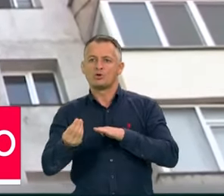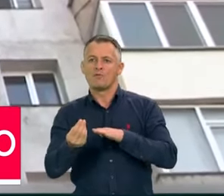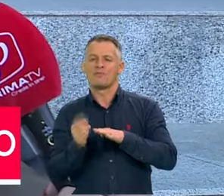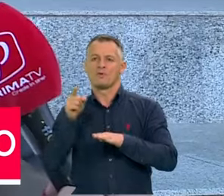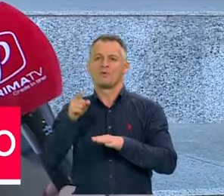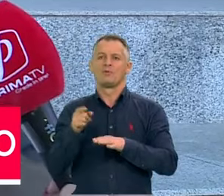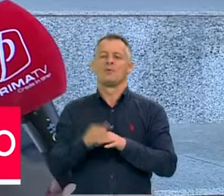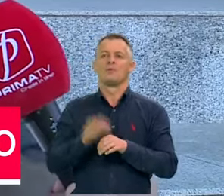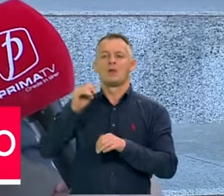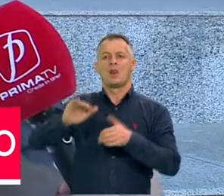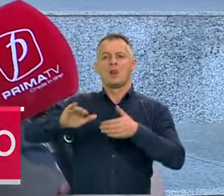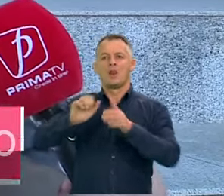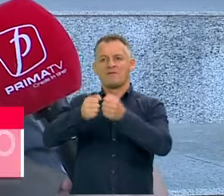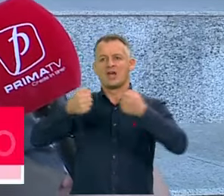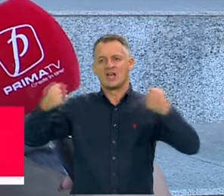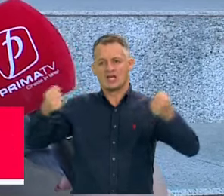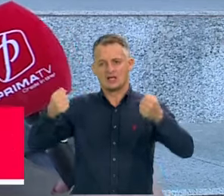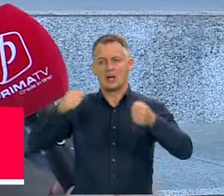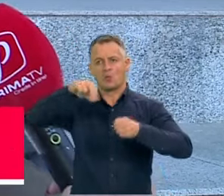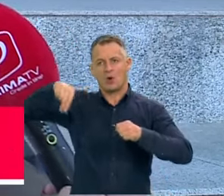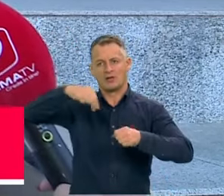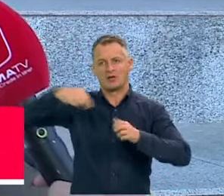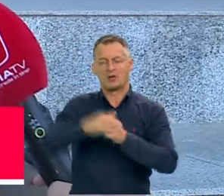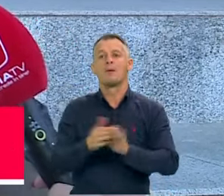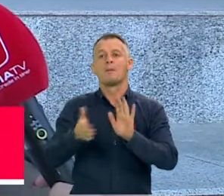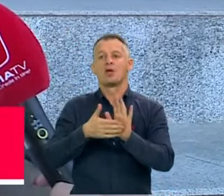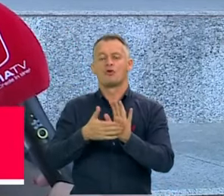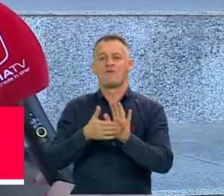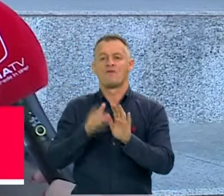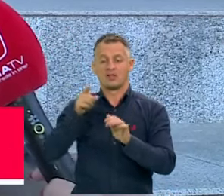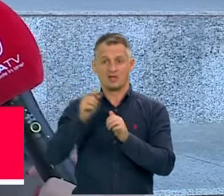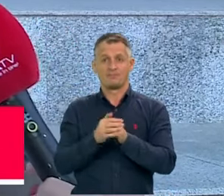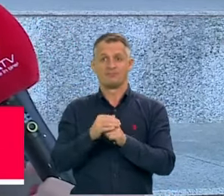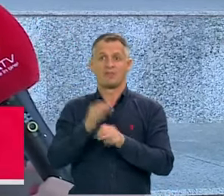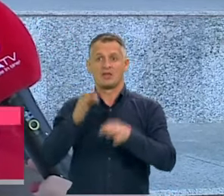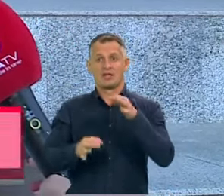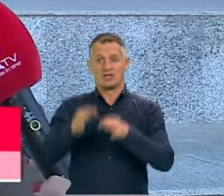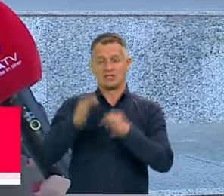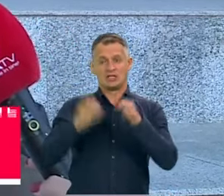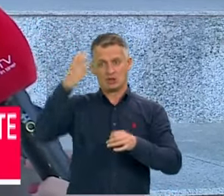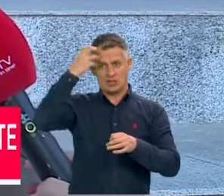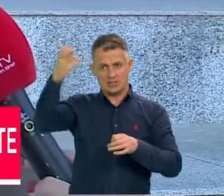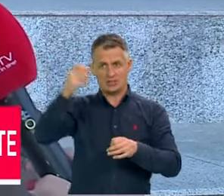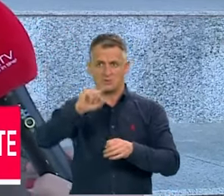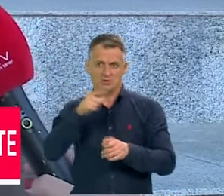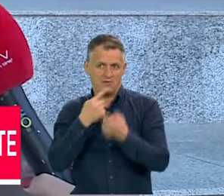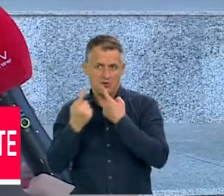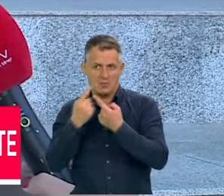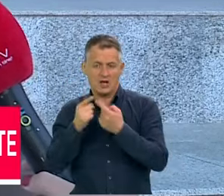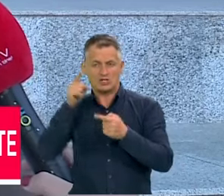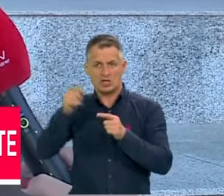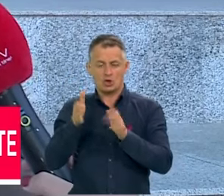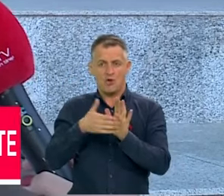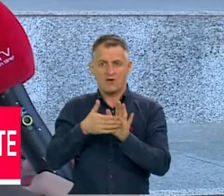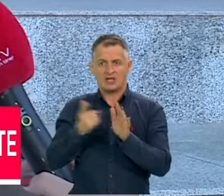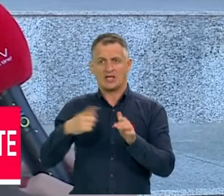bucătărie s a constatat tot așa pe bază de expertiză științifică deci pe bază de știință nu de vorbe că acea urmă